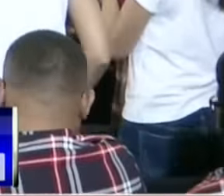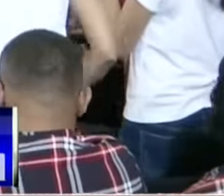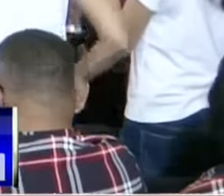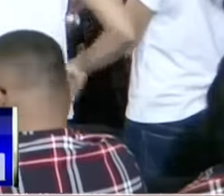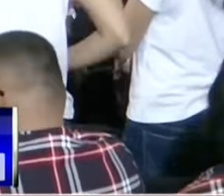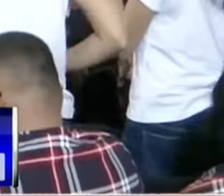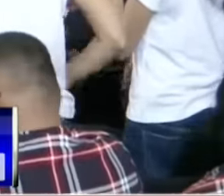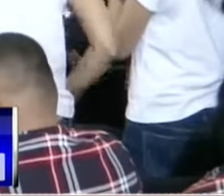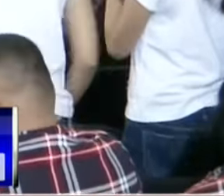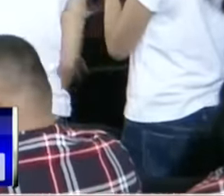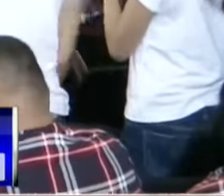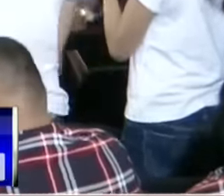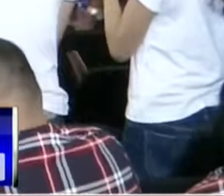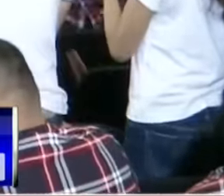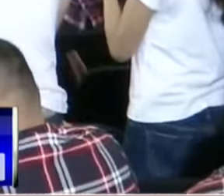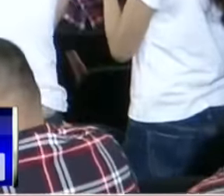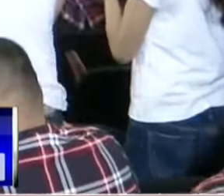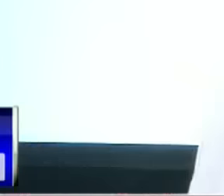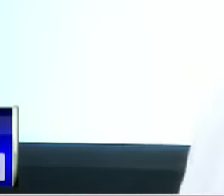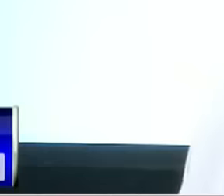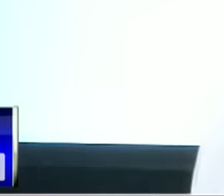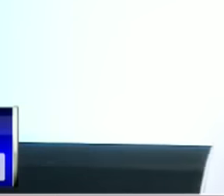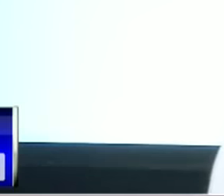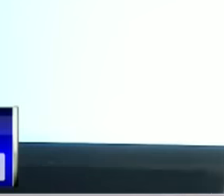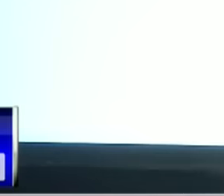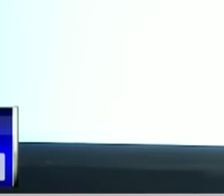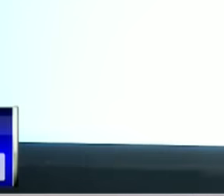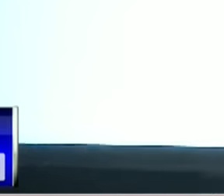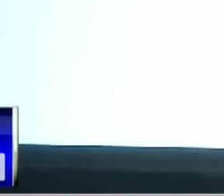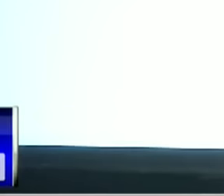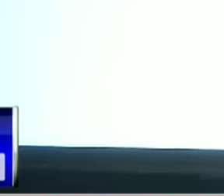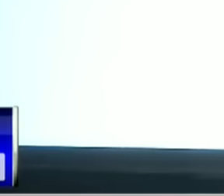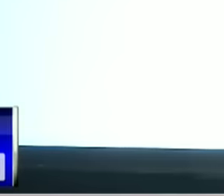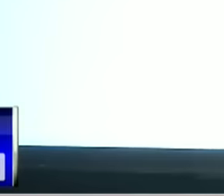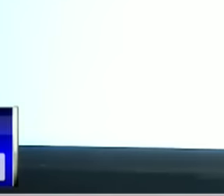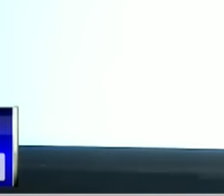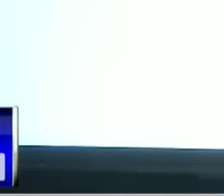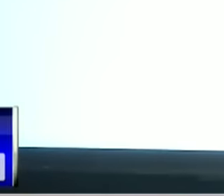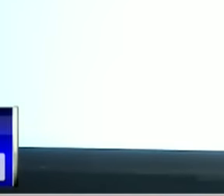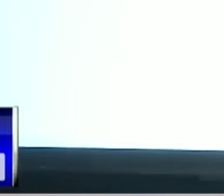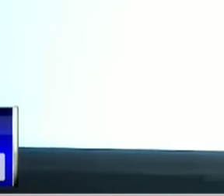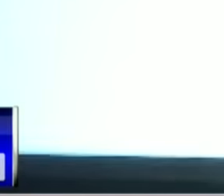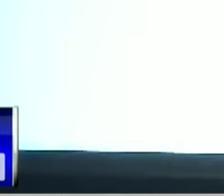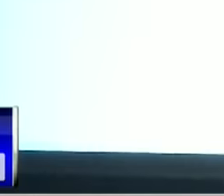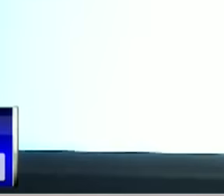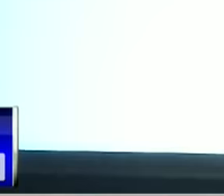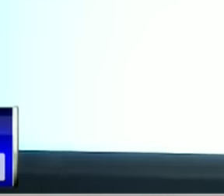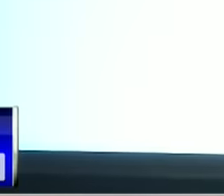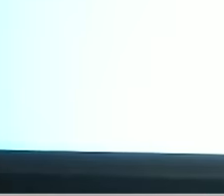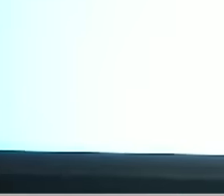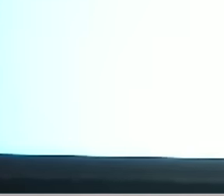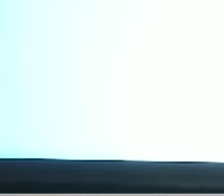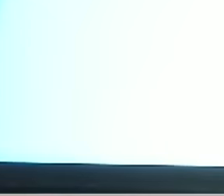ya. Masih ada satu debat lagi yang akan berlangsung nanti pada tanggal 10 Februari. Nah, di penghujung nonton bareng